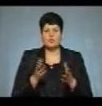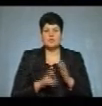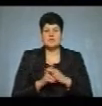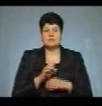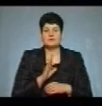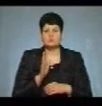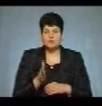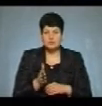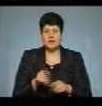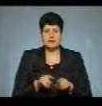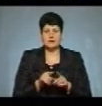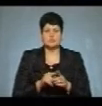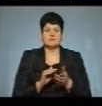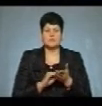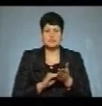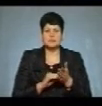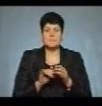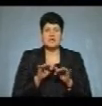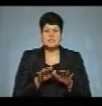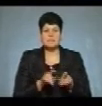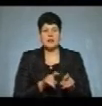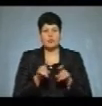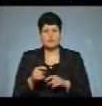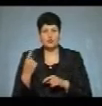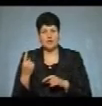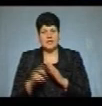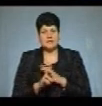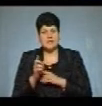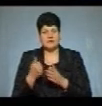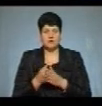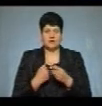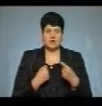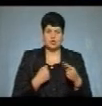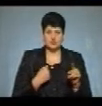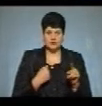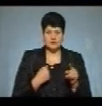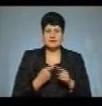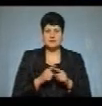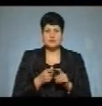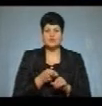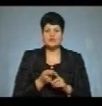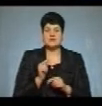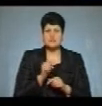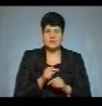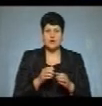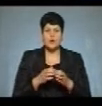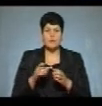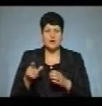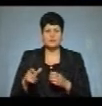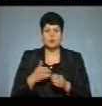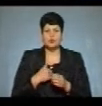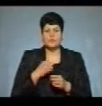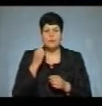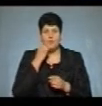бути, а також прописує механізм переходу від однієї церкви до іншої. Зокрема, це стосується тих громад, що хочуть від